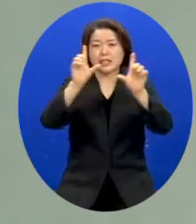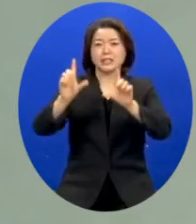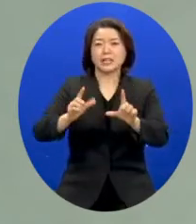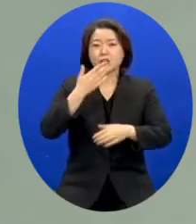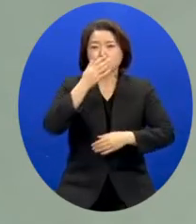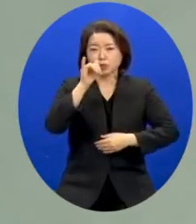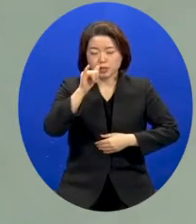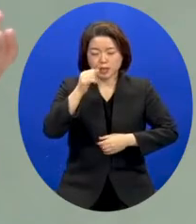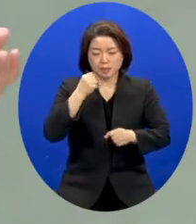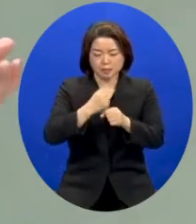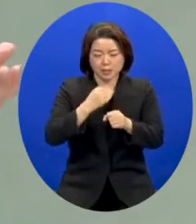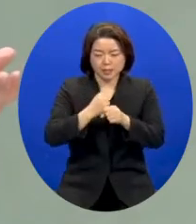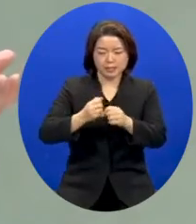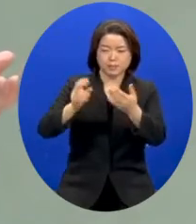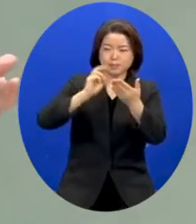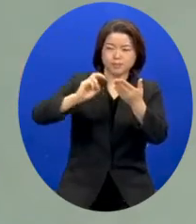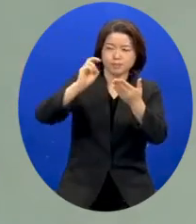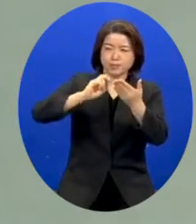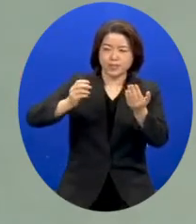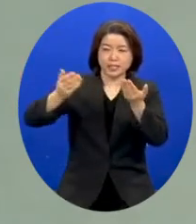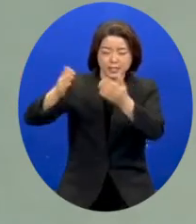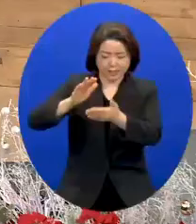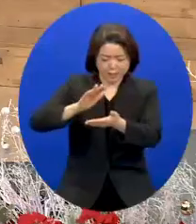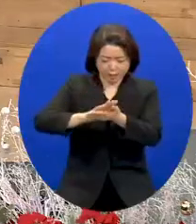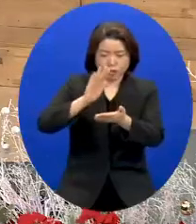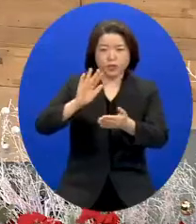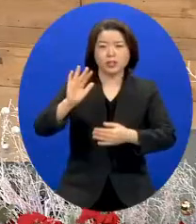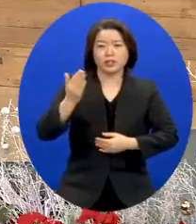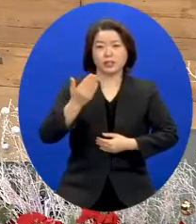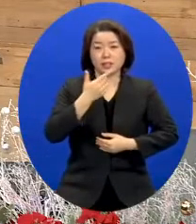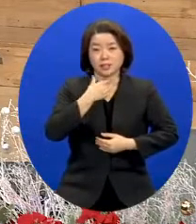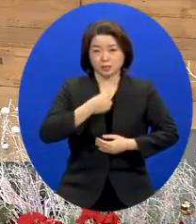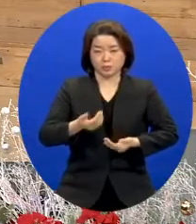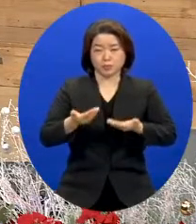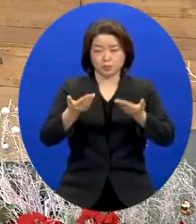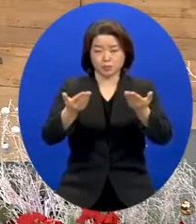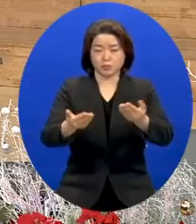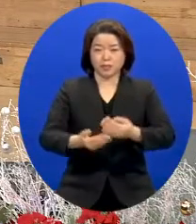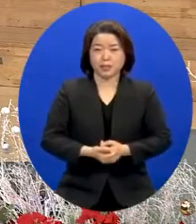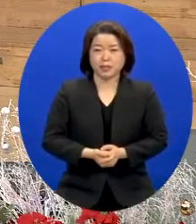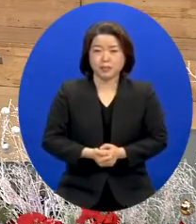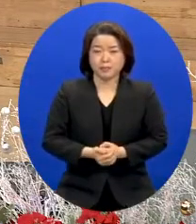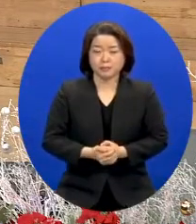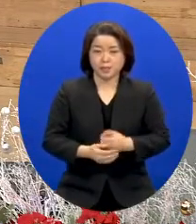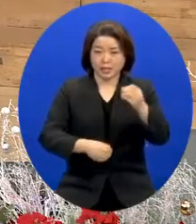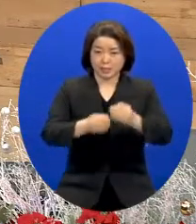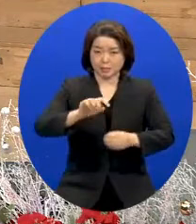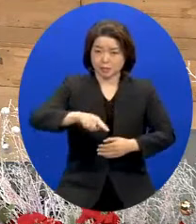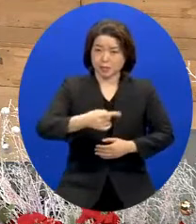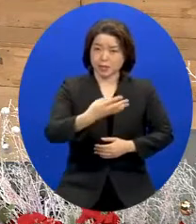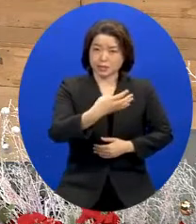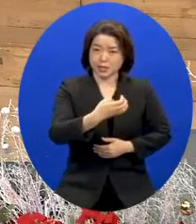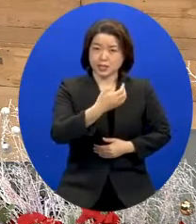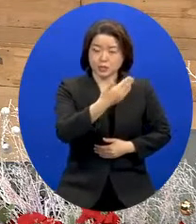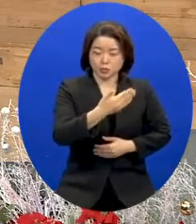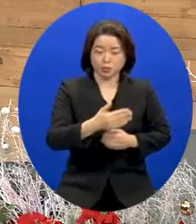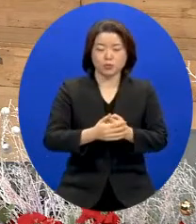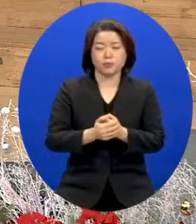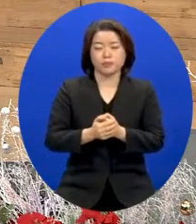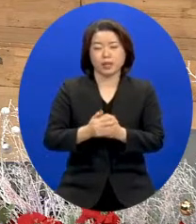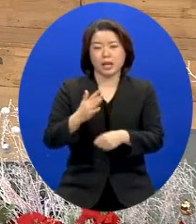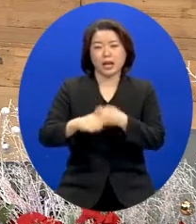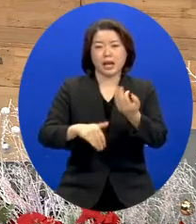찬양이 뜨겁게 일어나게 되기를 축복합니다. 이 시편 149편은 하나님을